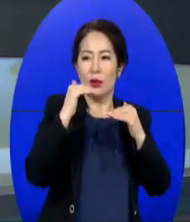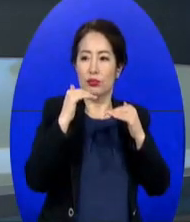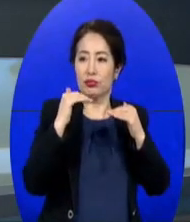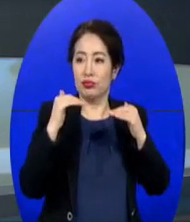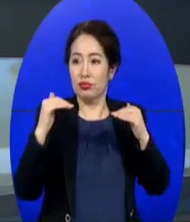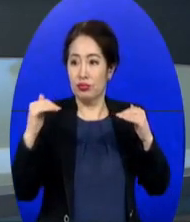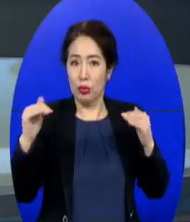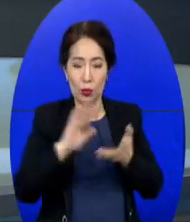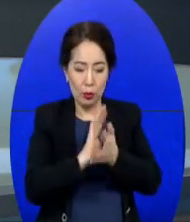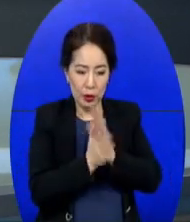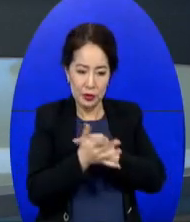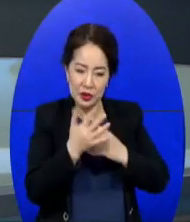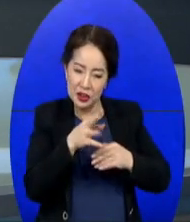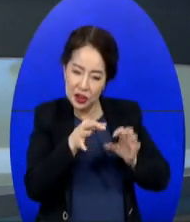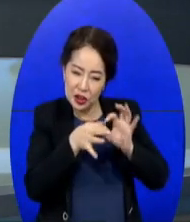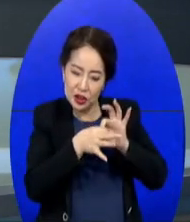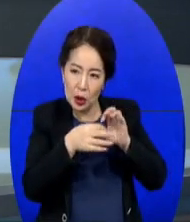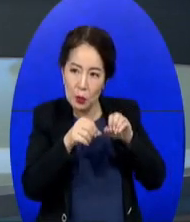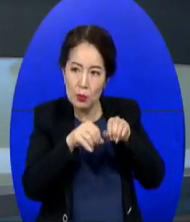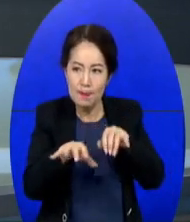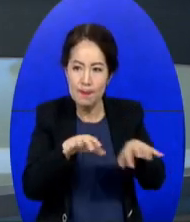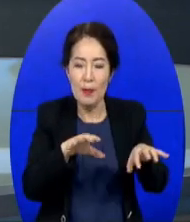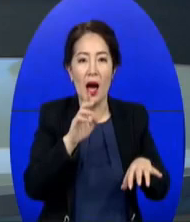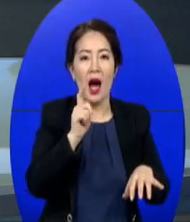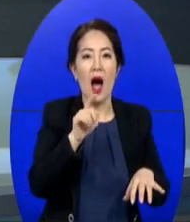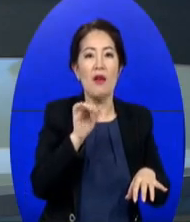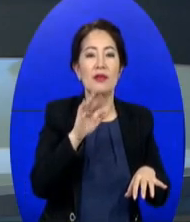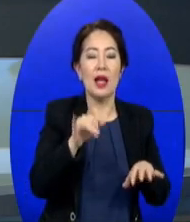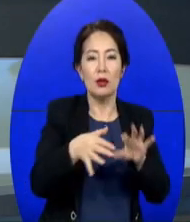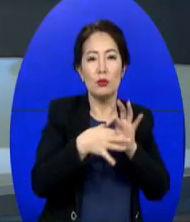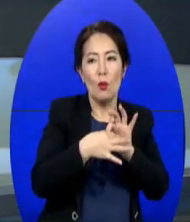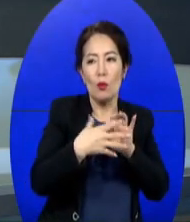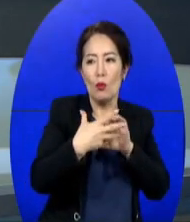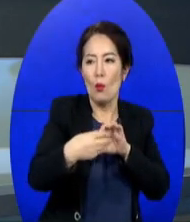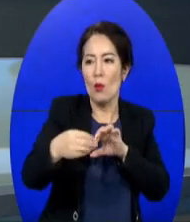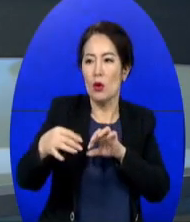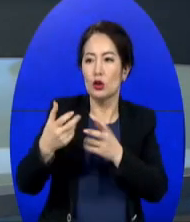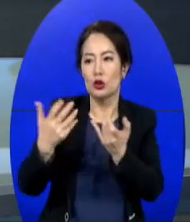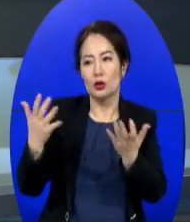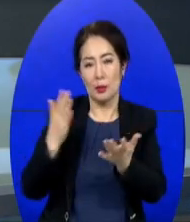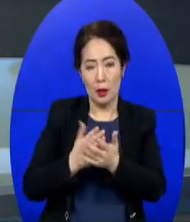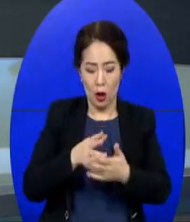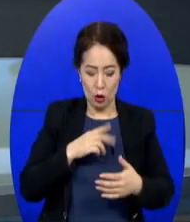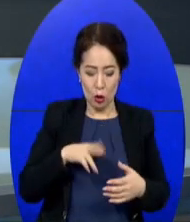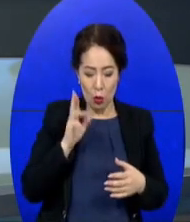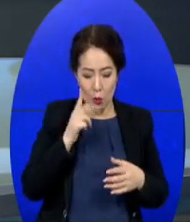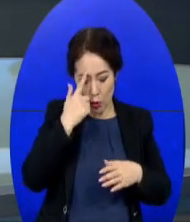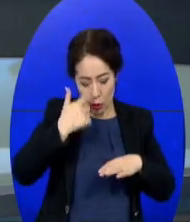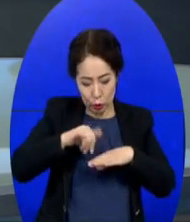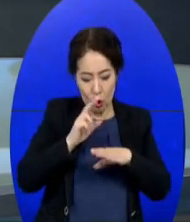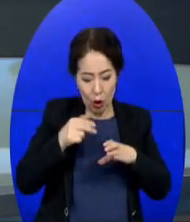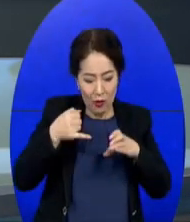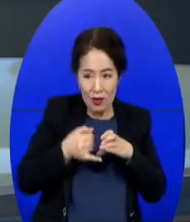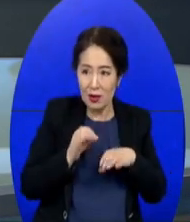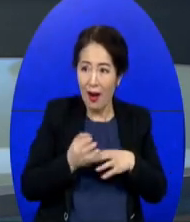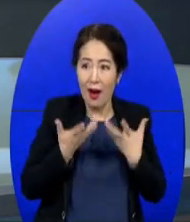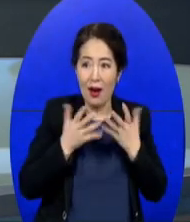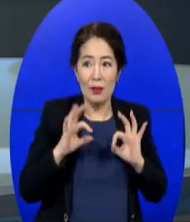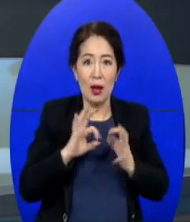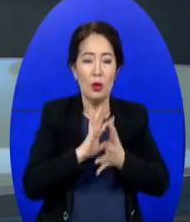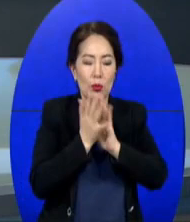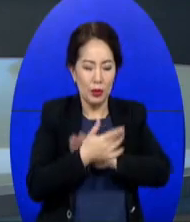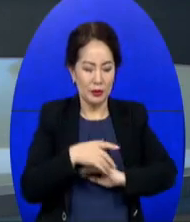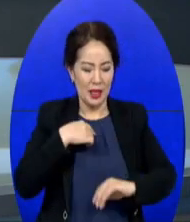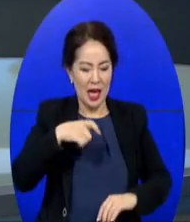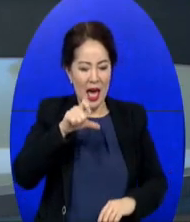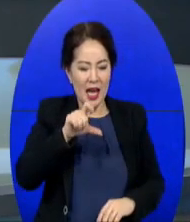болон тэдгээрийн хавдлуудын тоо ихссэн байна. Мөн Монгол улсад өнөөдрийн байдлаар коронавирусын батлагдсан тохиолдол бүртгэдэггүй ч өндөр эрсдэлтэй орны тоонд орж байгаа тул